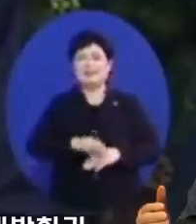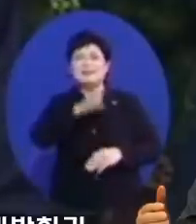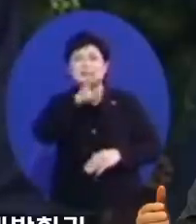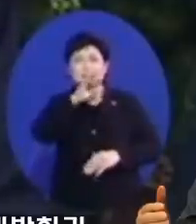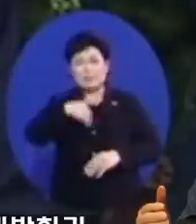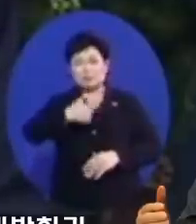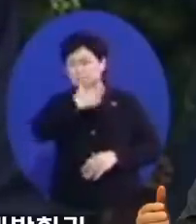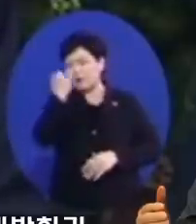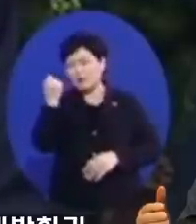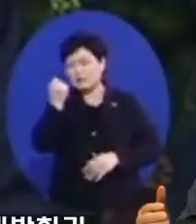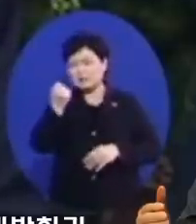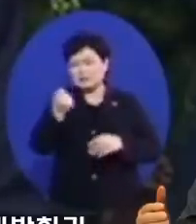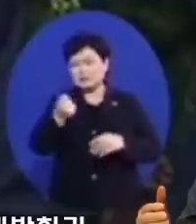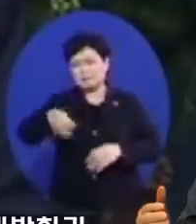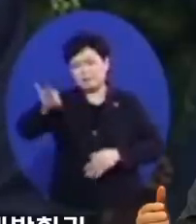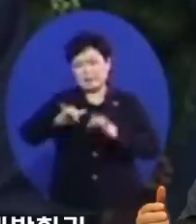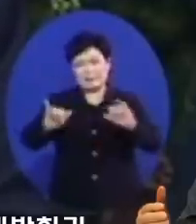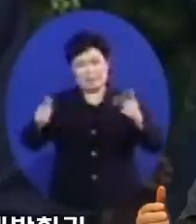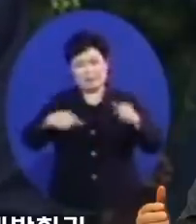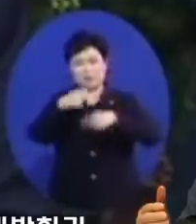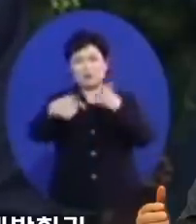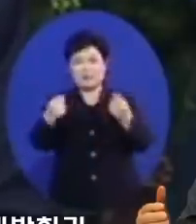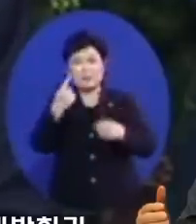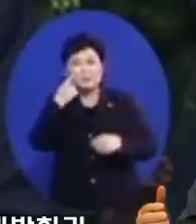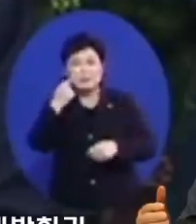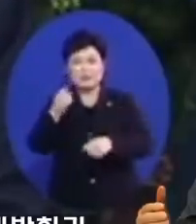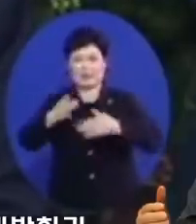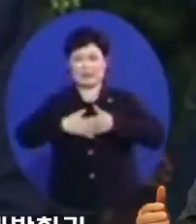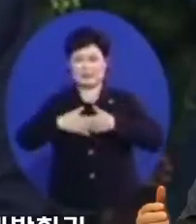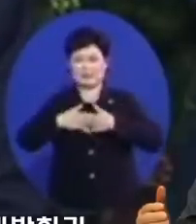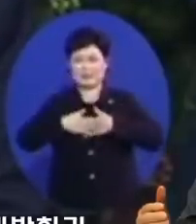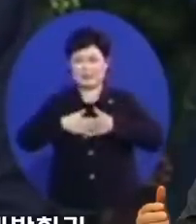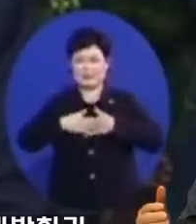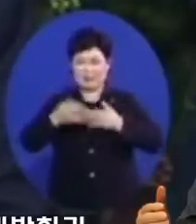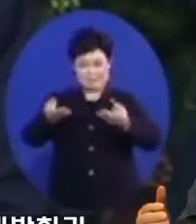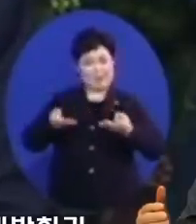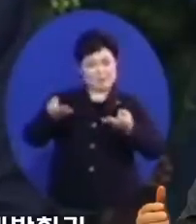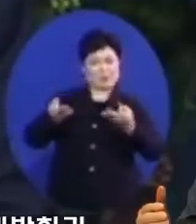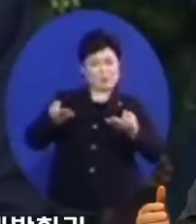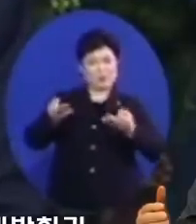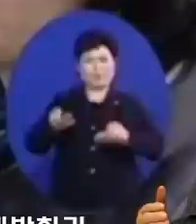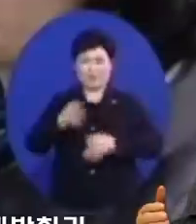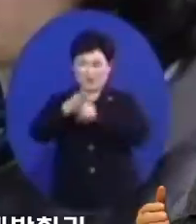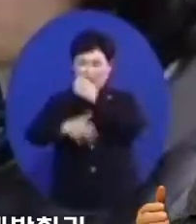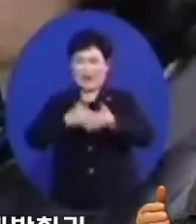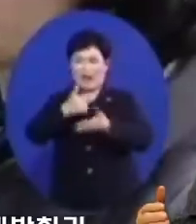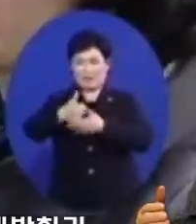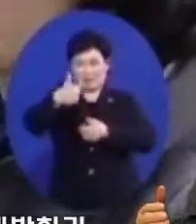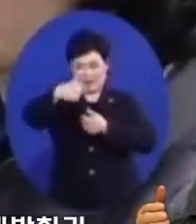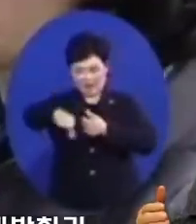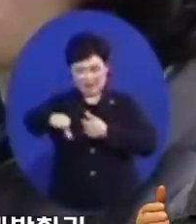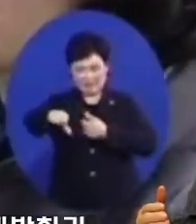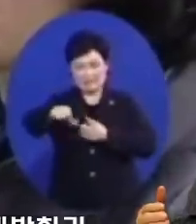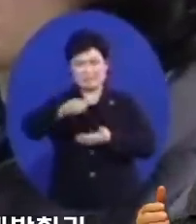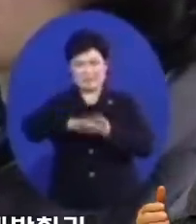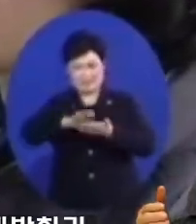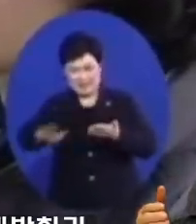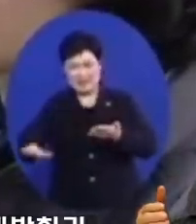형편없는 사람이 아닙니다. 한번 따라 말씀해서 나는 이래 봬도 하나님의 아들이다.